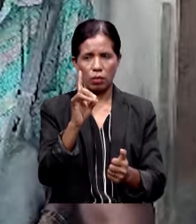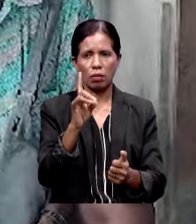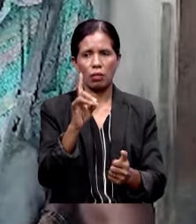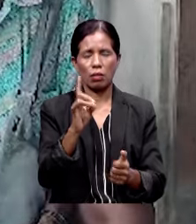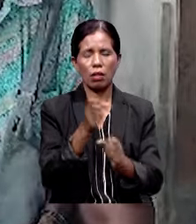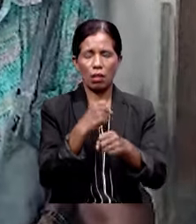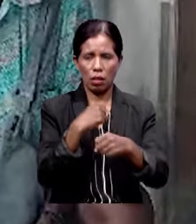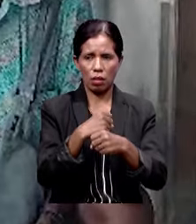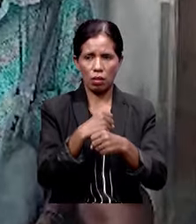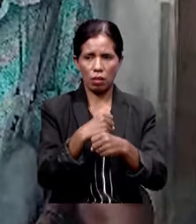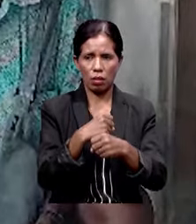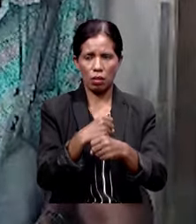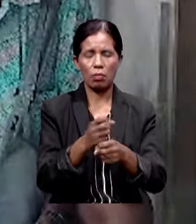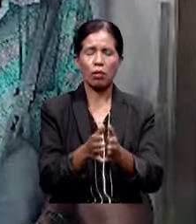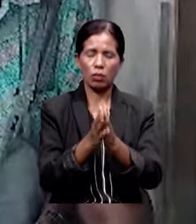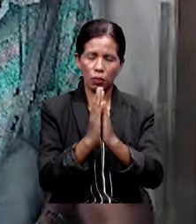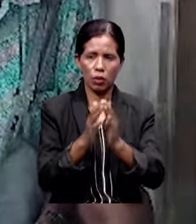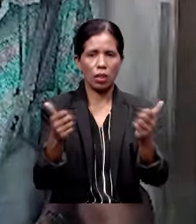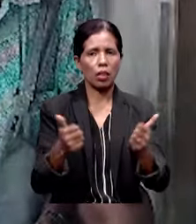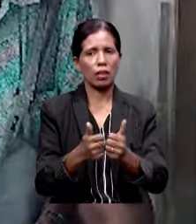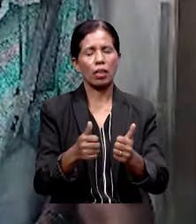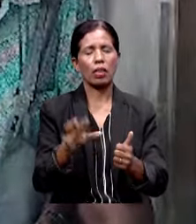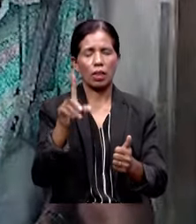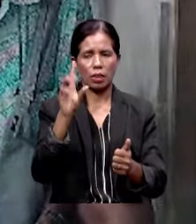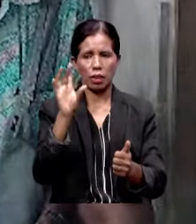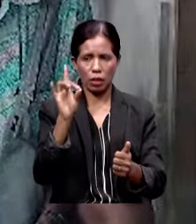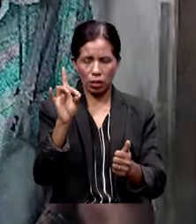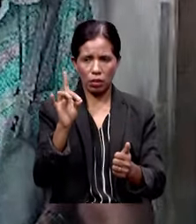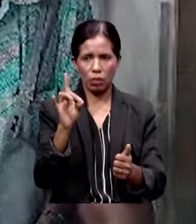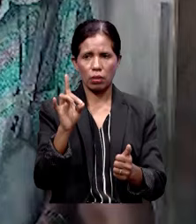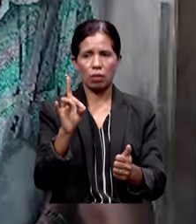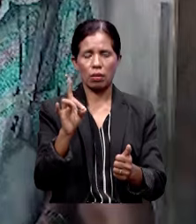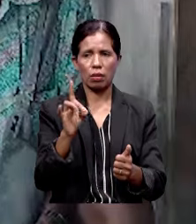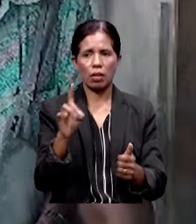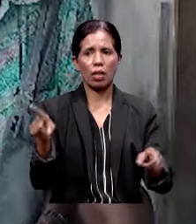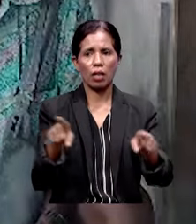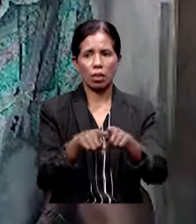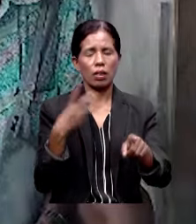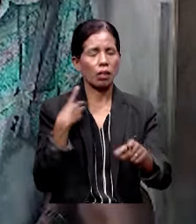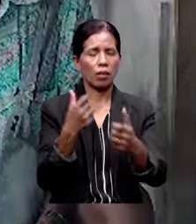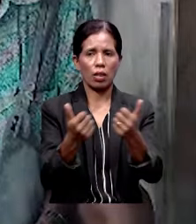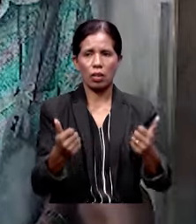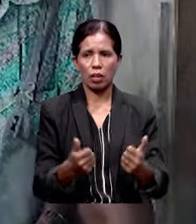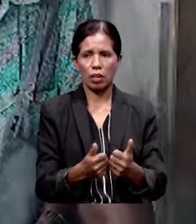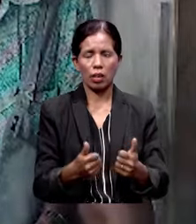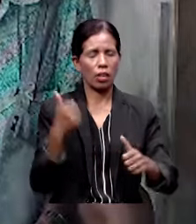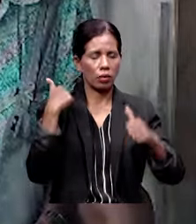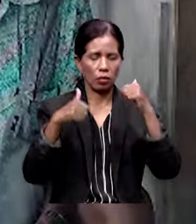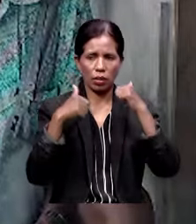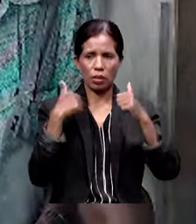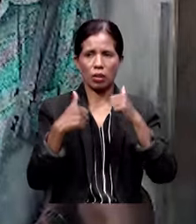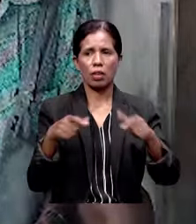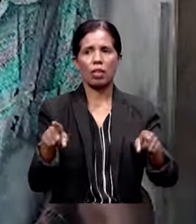halao a me confirma ia aldea hitu nebe maka hanesa a me aldea bamori atividade da nebe maka